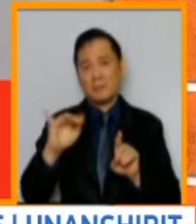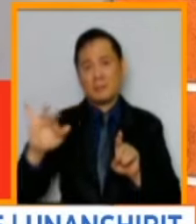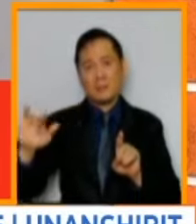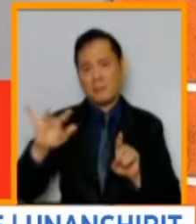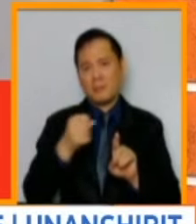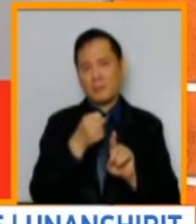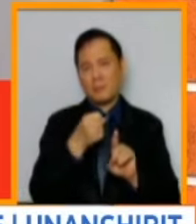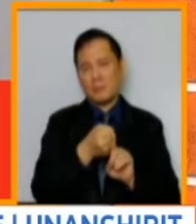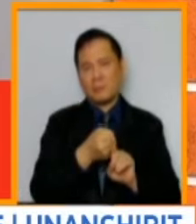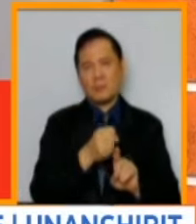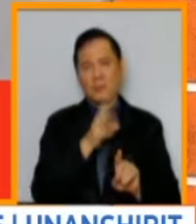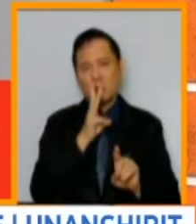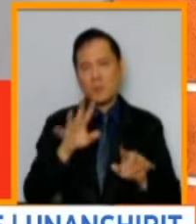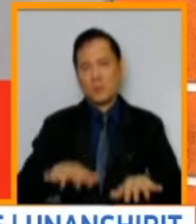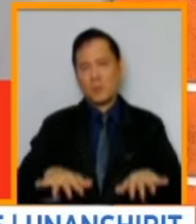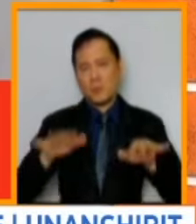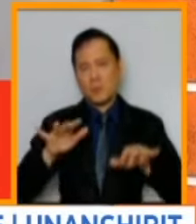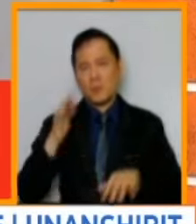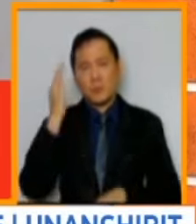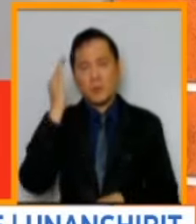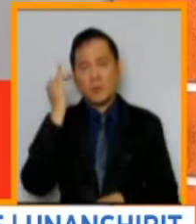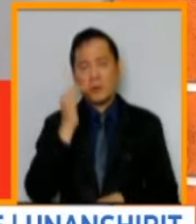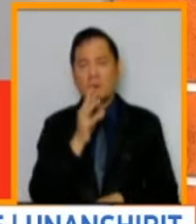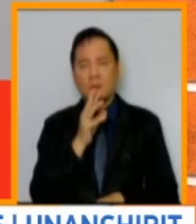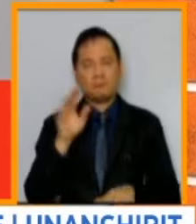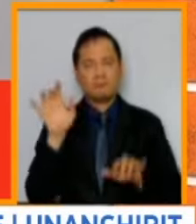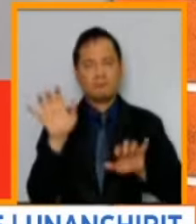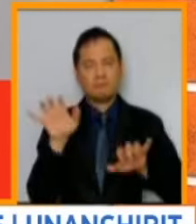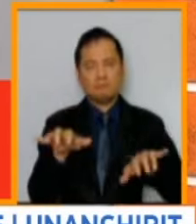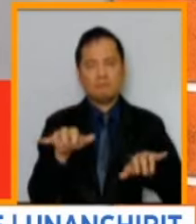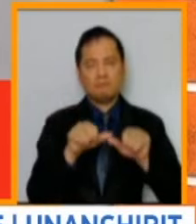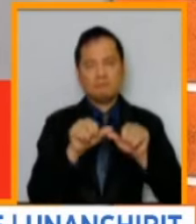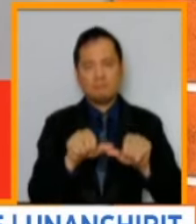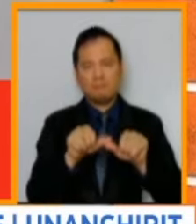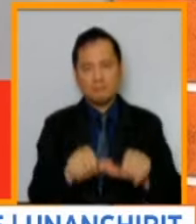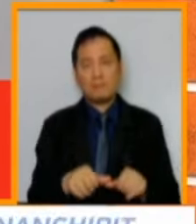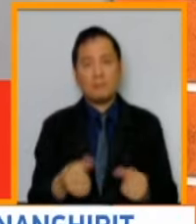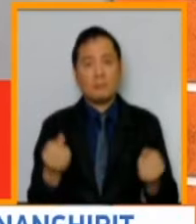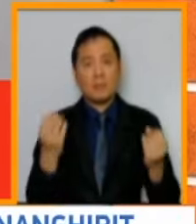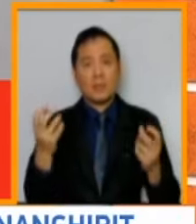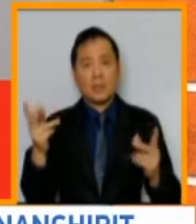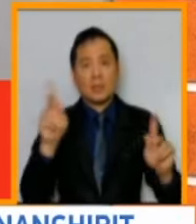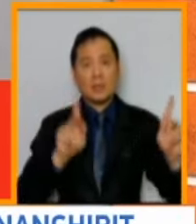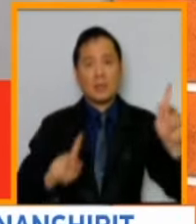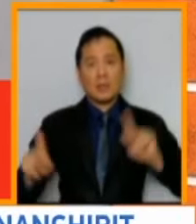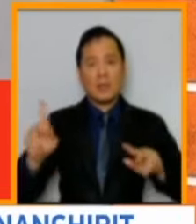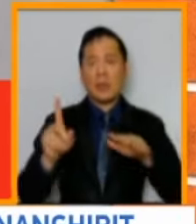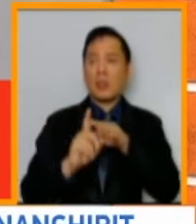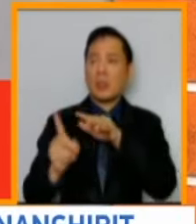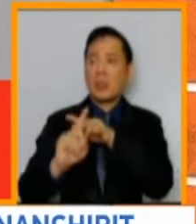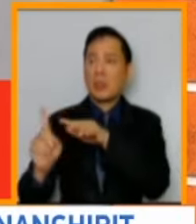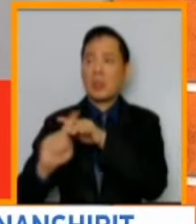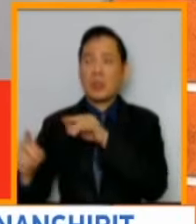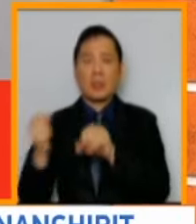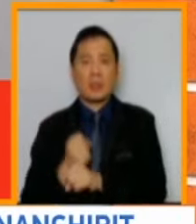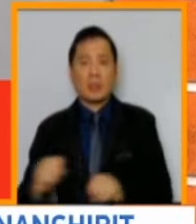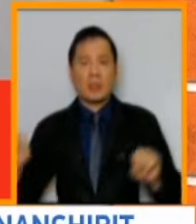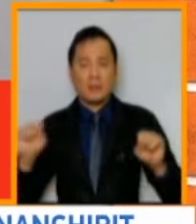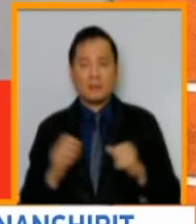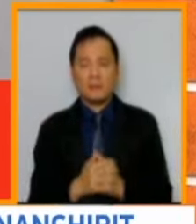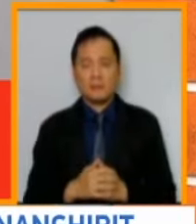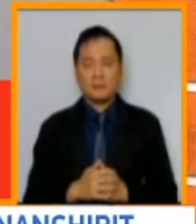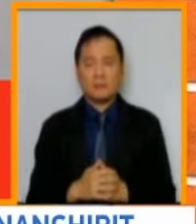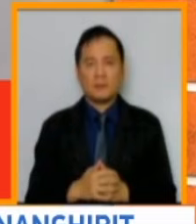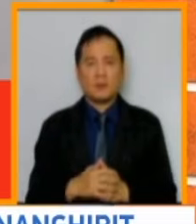sa lugar, kaya ilan sa mga residente ang inilikas ng mga otoridad. Habang sugatan ang mag-ama sa nangyaring sunog sa